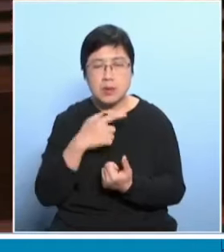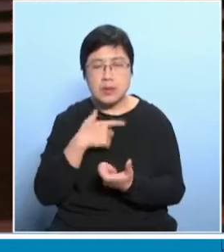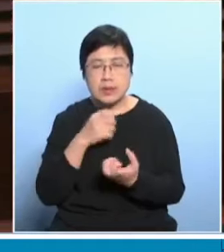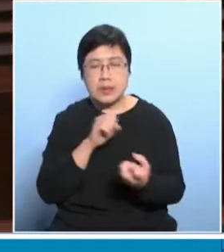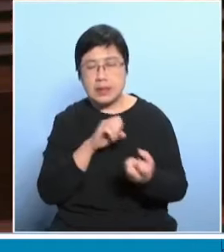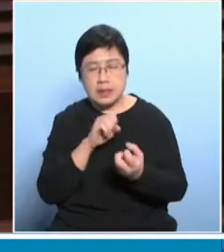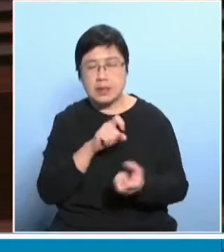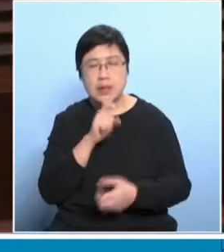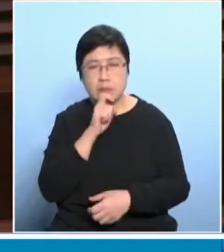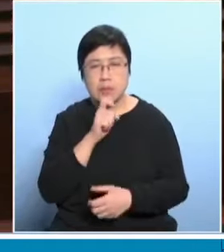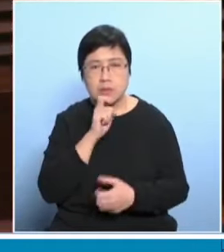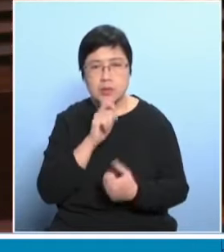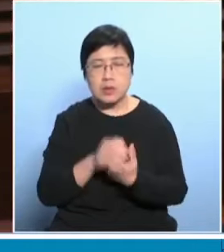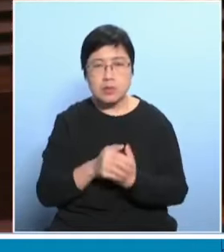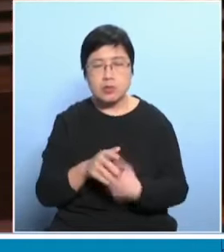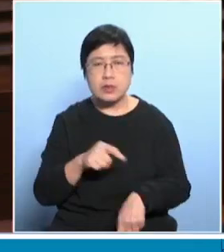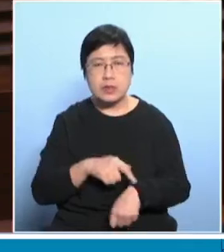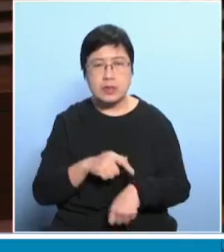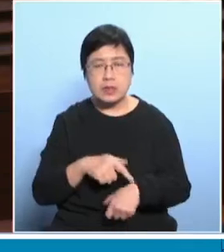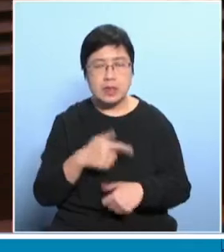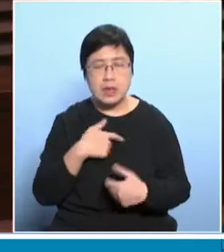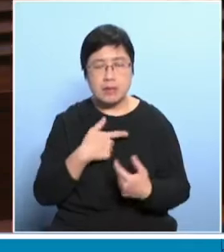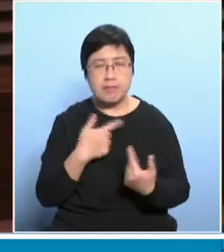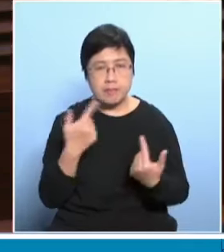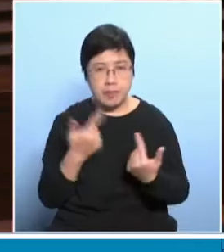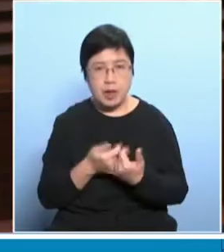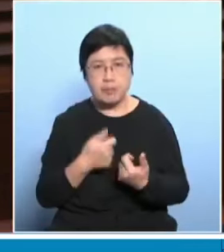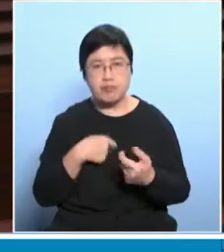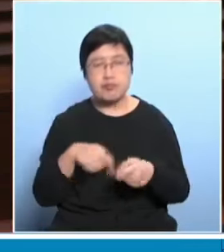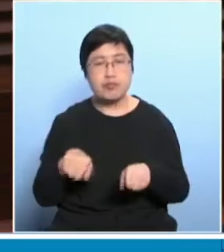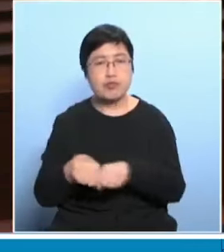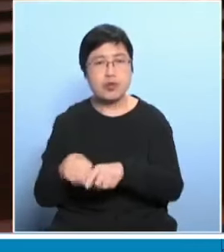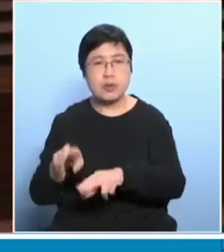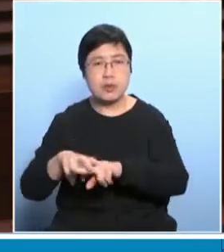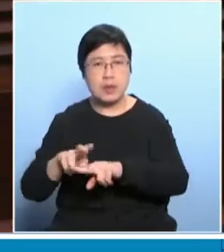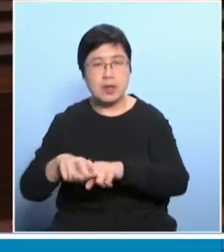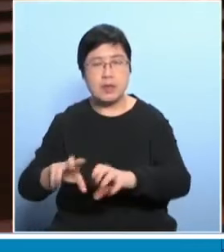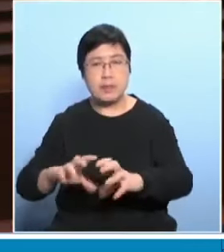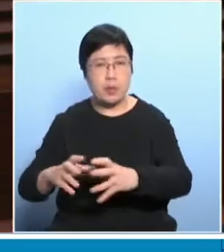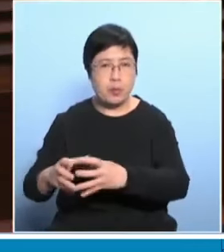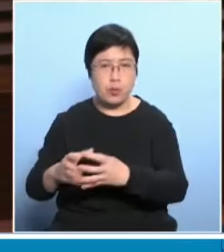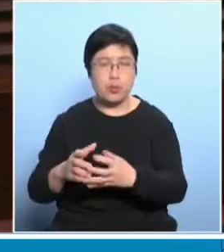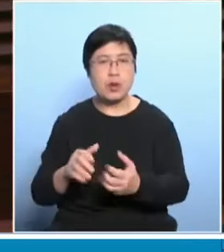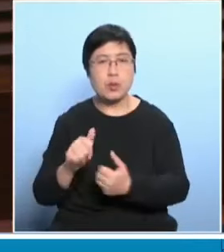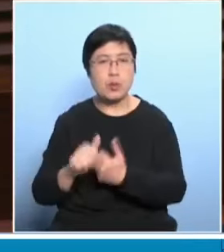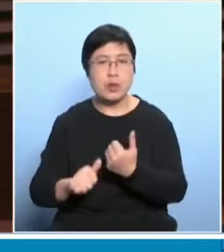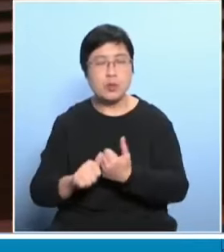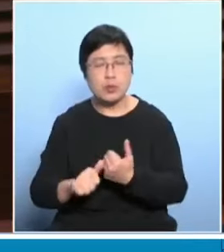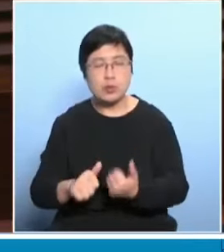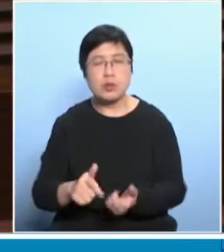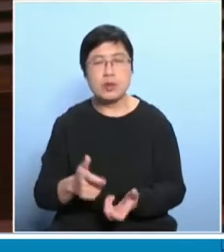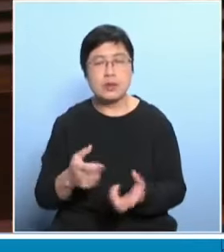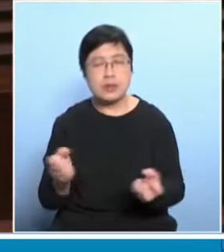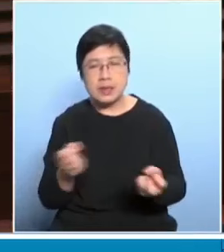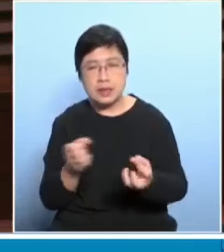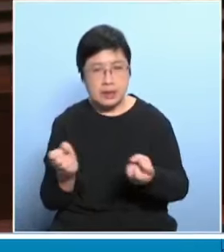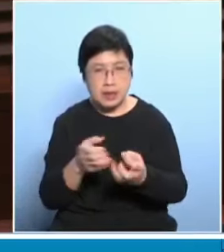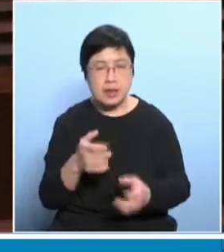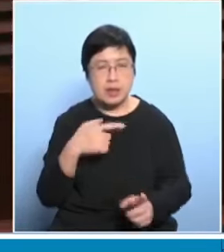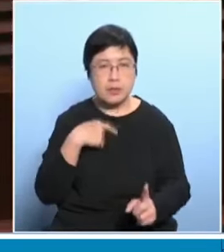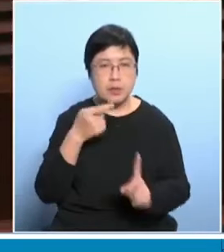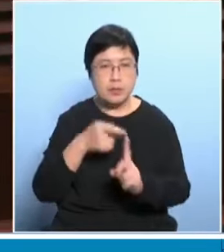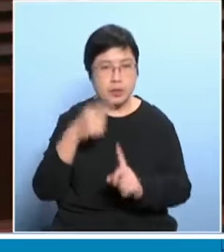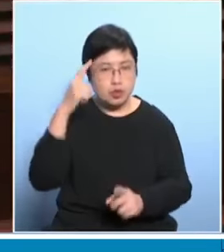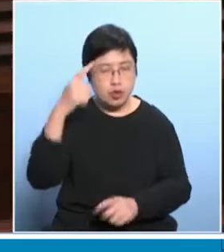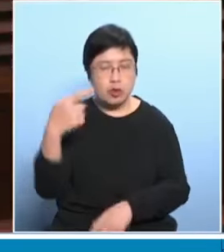探討緊，亦都喺合適嘅時候，我哋會同內地相關嘅部委咧去討論。個目標咧都係更加容